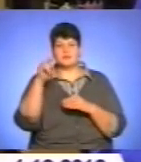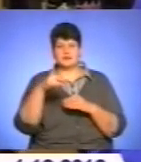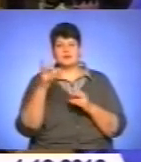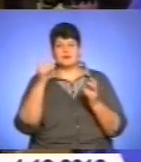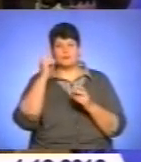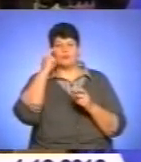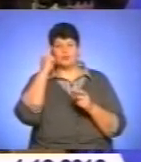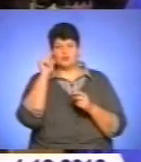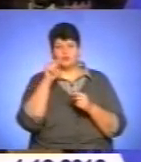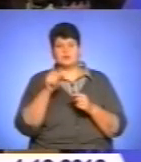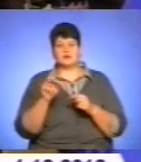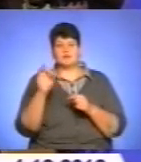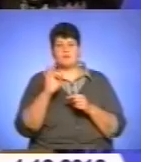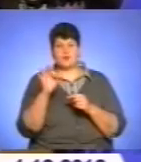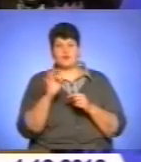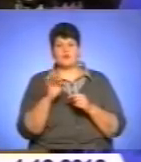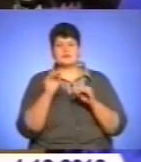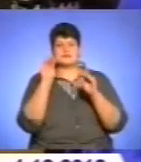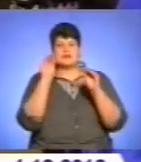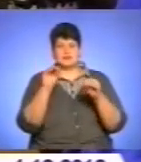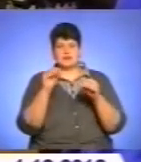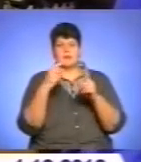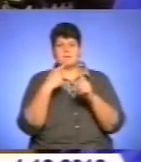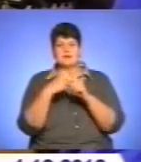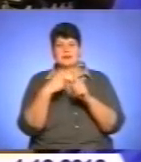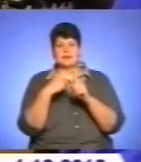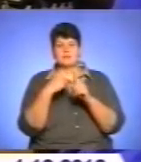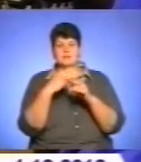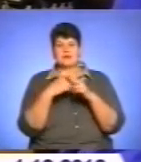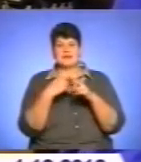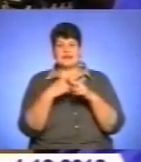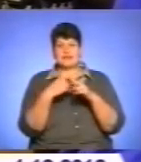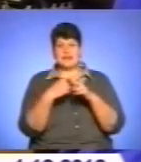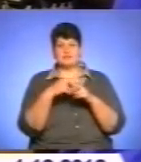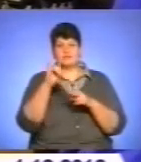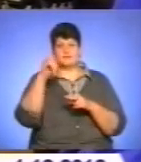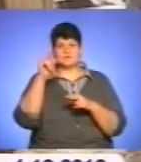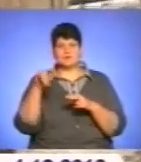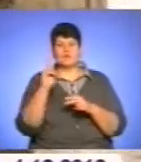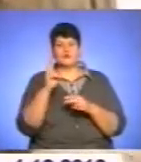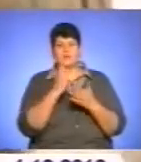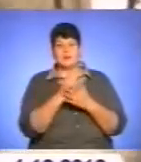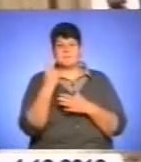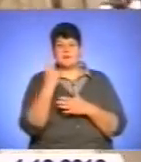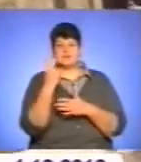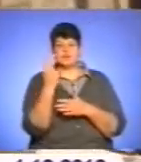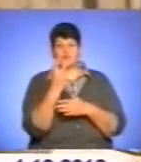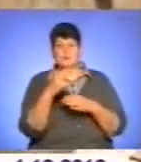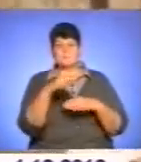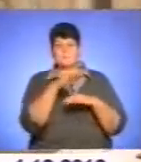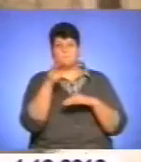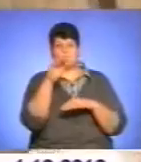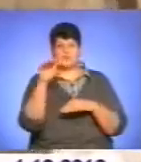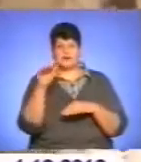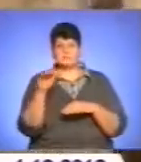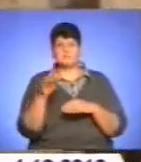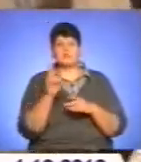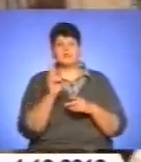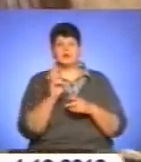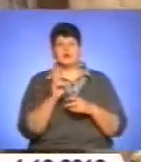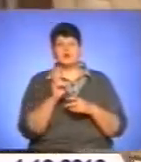встановленням відповідно металевих решіток, особливо це стосується того, в кого перші, другі поверха. За найменші підозри щодо сторонніх осіб, які без